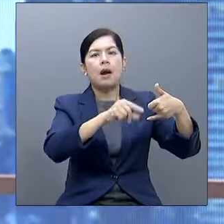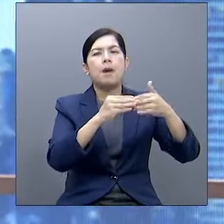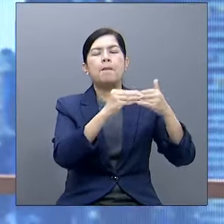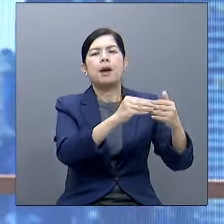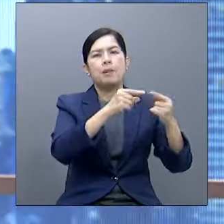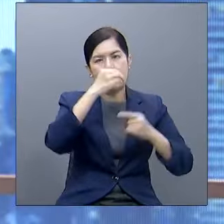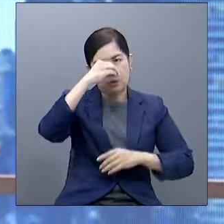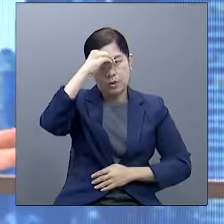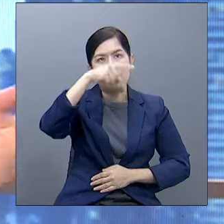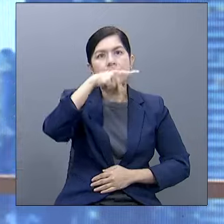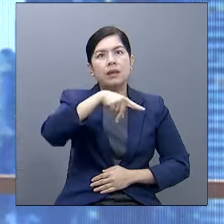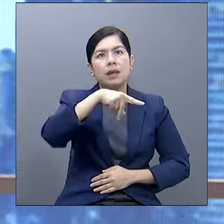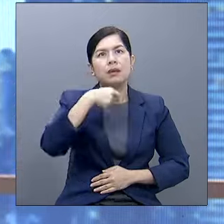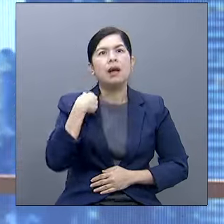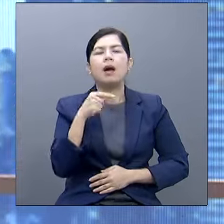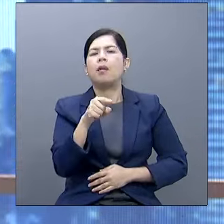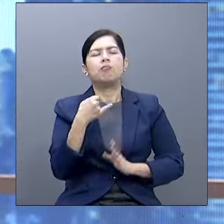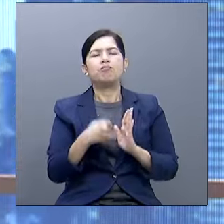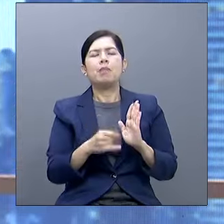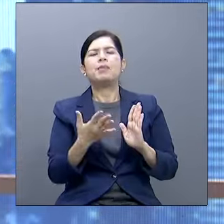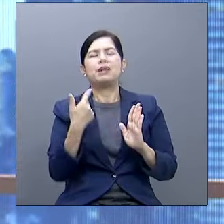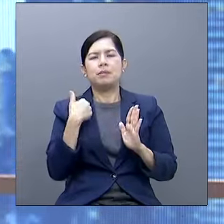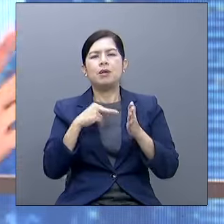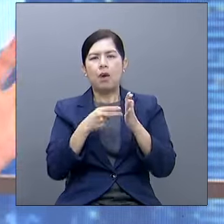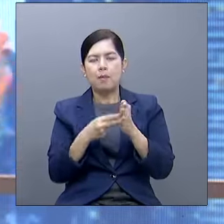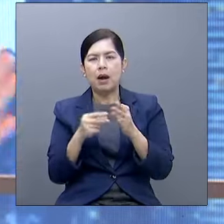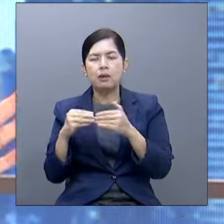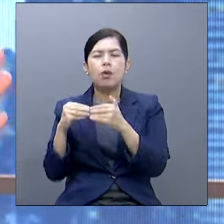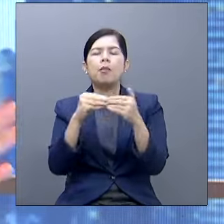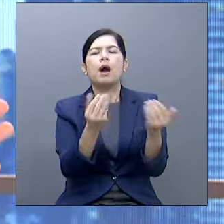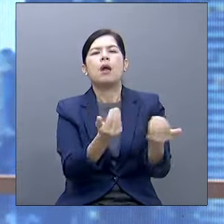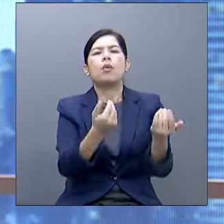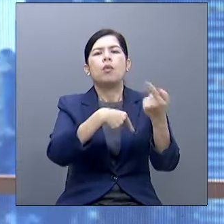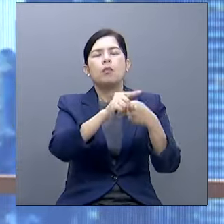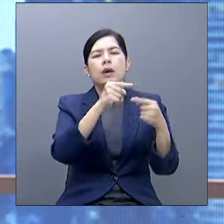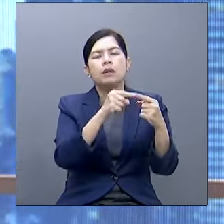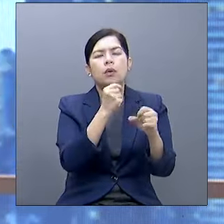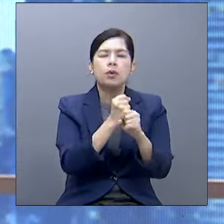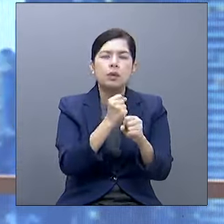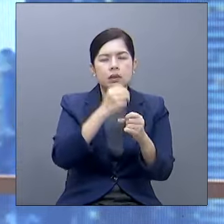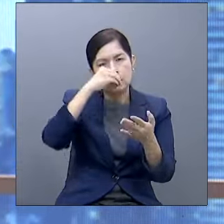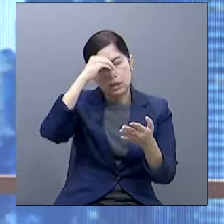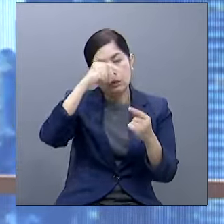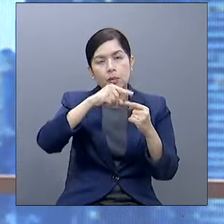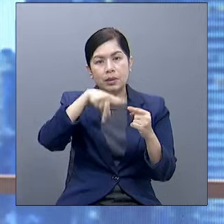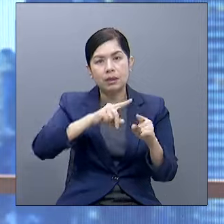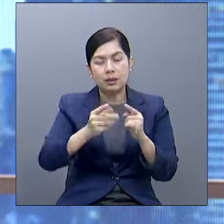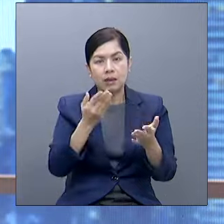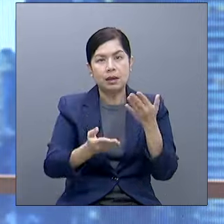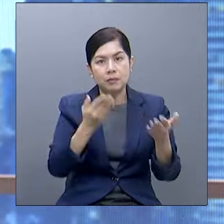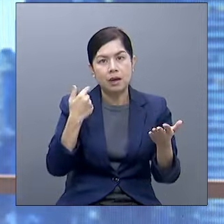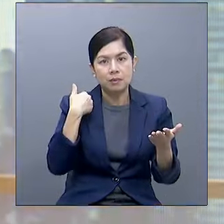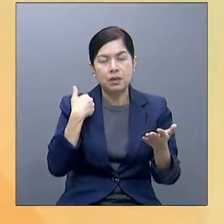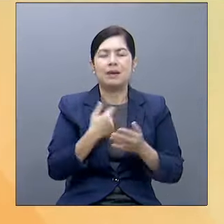ผิดก ็ เขาพาไปเรียนก็มีเหตุผลไงก็แบบพาเพื่อนพาไปเรียนพิเศษอย่างเงี้ยมันเป็นเหตุผลอันสมควรอย่างเงี้ยมันไม่ได้ผิดไม่ได้หมายความว่าคุณไปจูงลูก